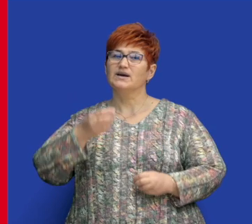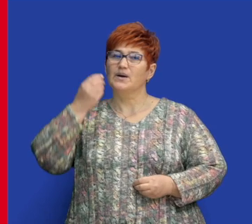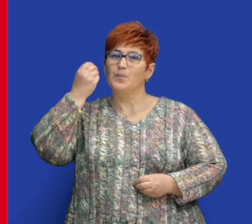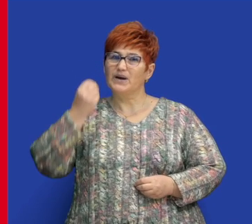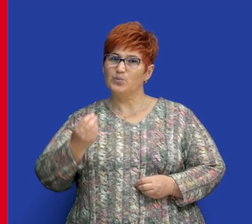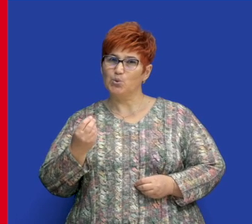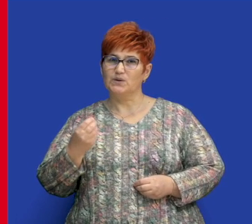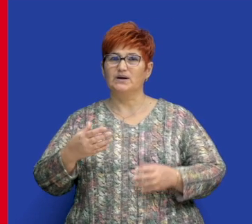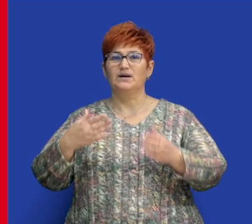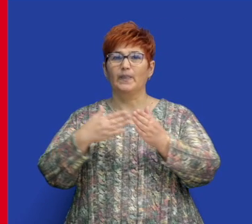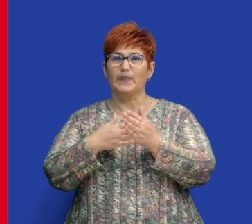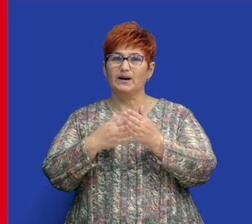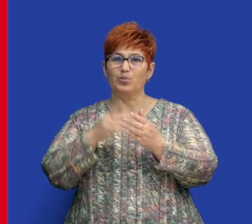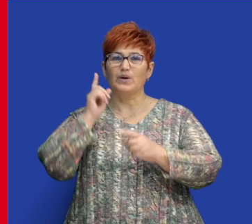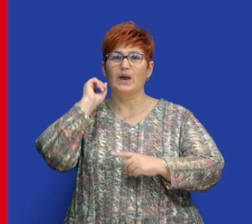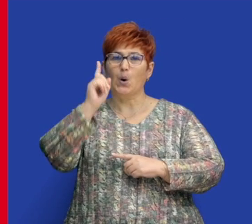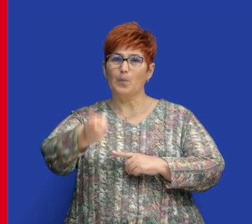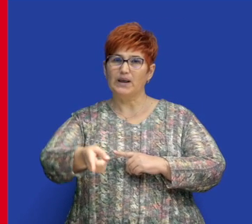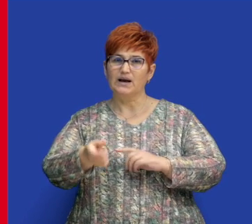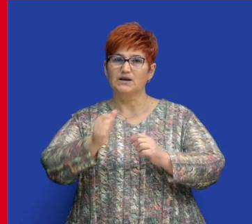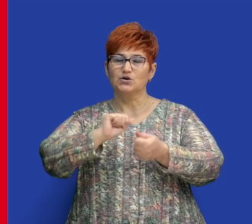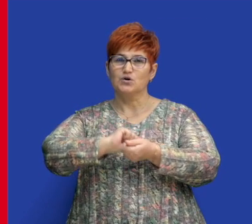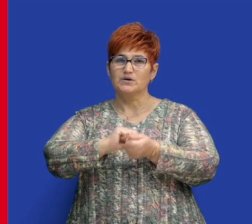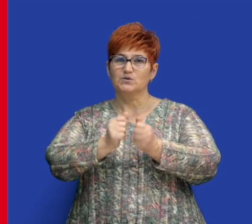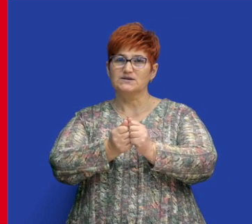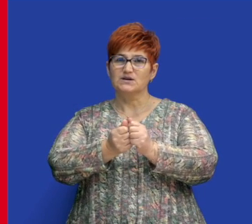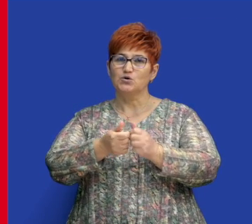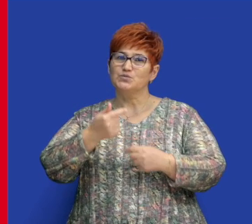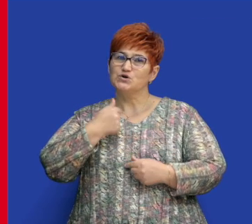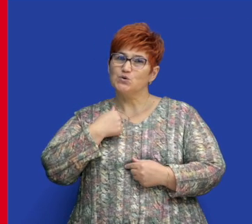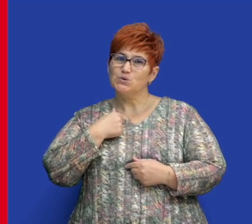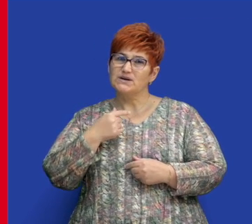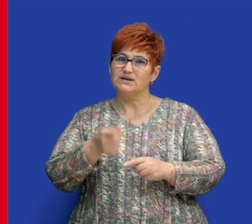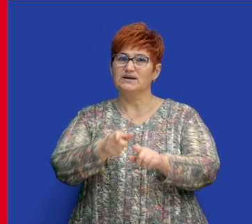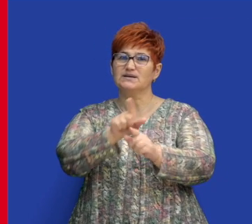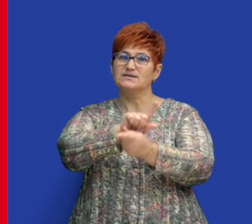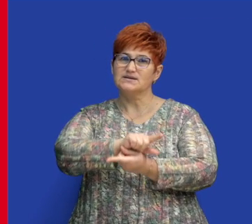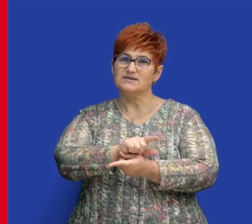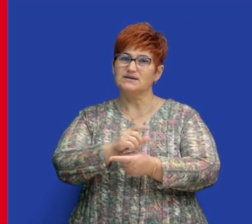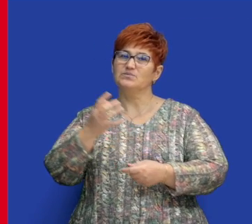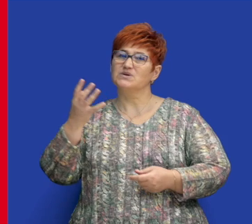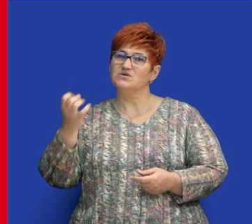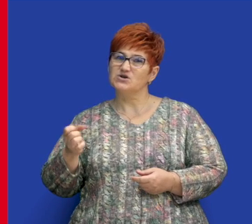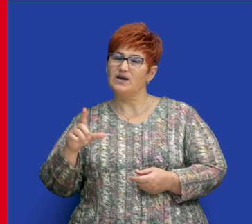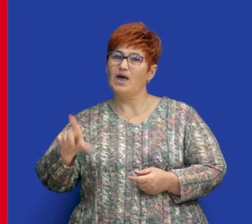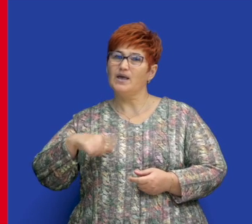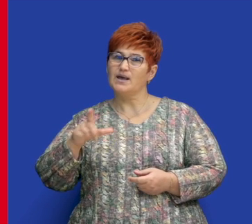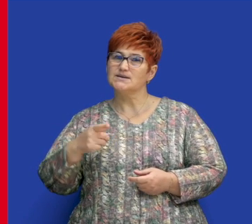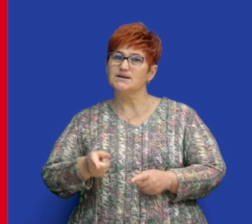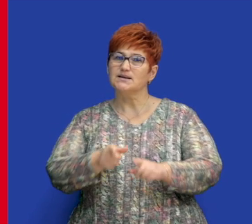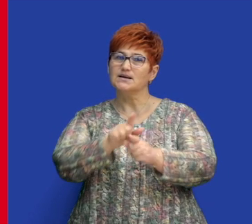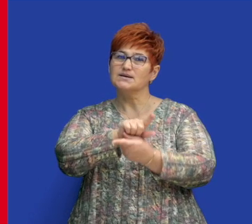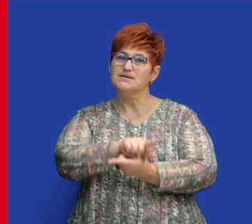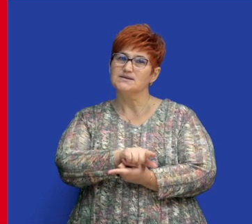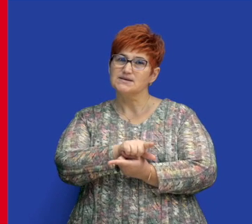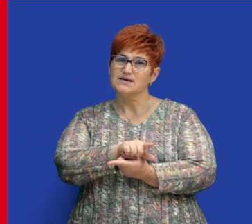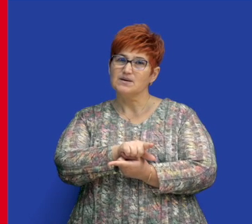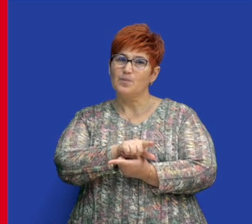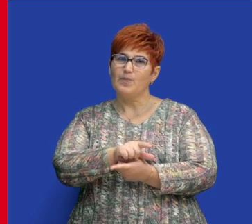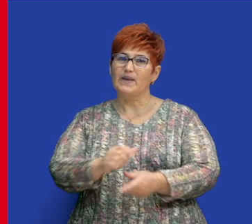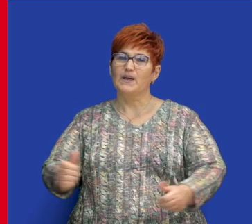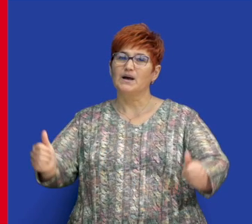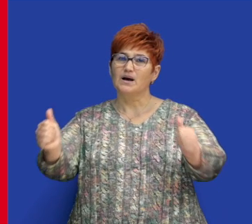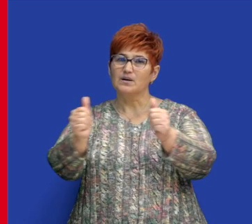felszolgálás udvariasságára. Este esznek komplett menüt. Elvárják a dicséretet. A belgák takarékos emberek.